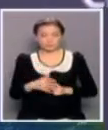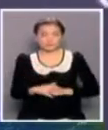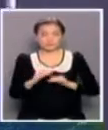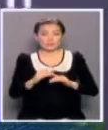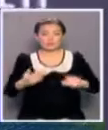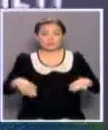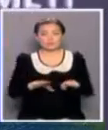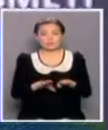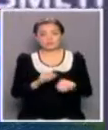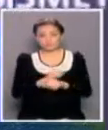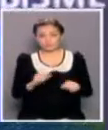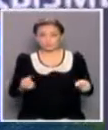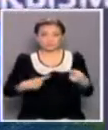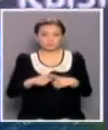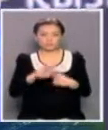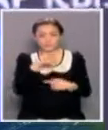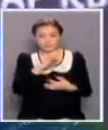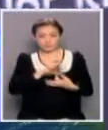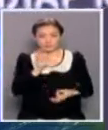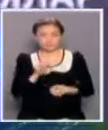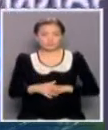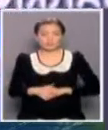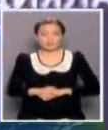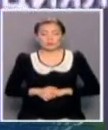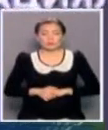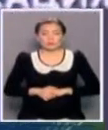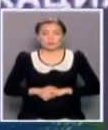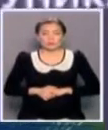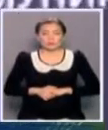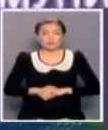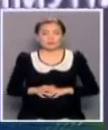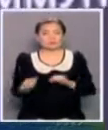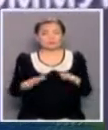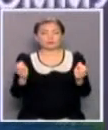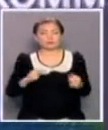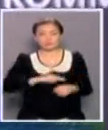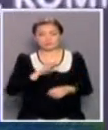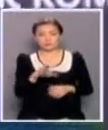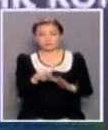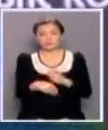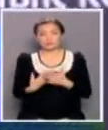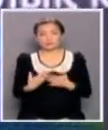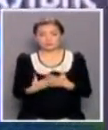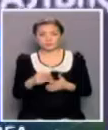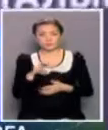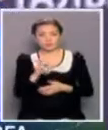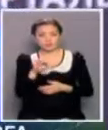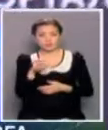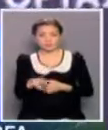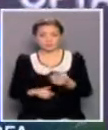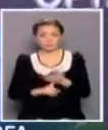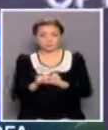Балабақшалар жабылмау үшін біз уақытылы тиісті шараларды қабылдадық. Соның ішінде мысалы мынау Наурыз айынан